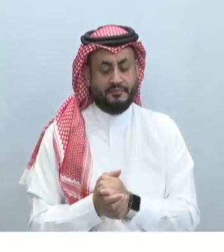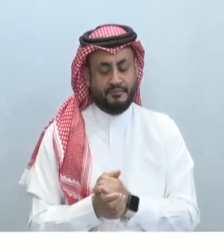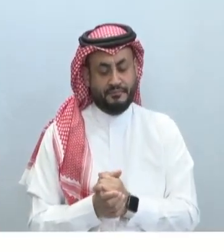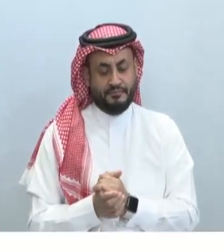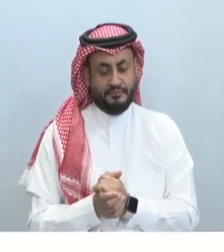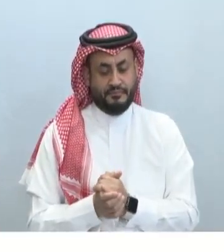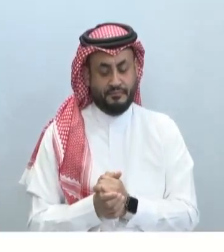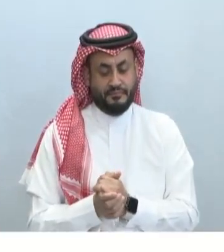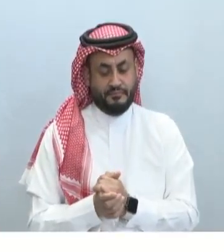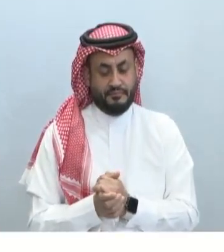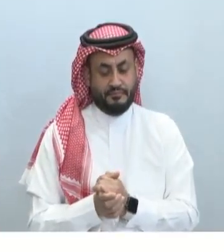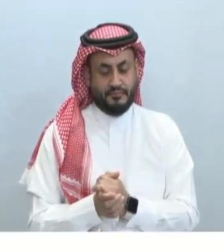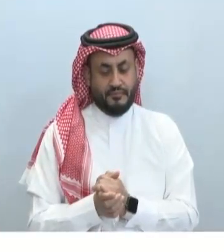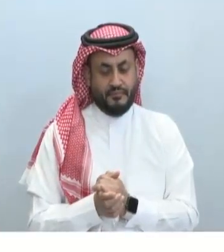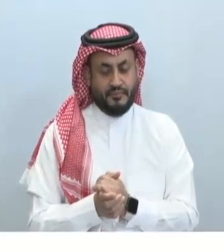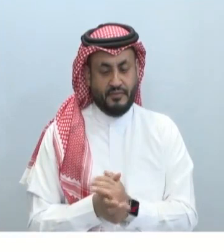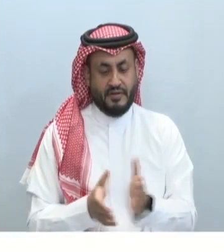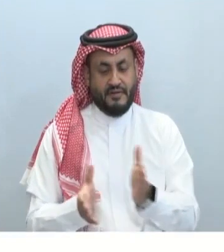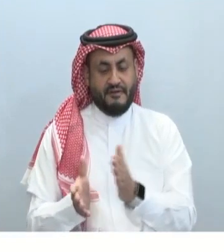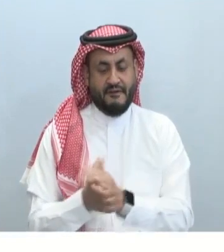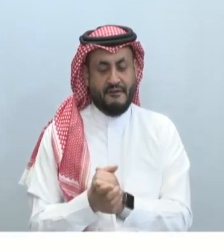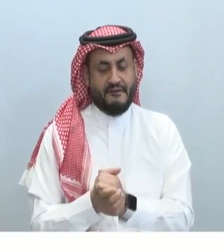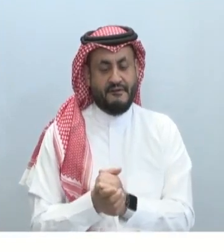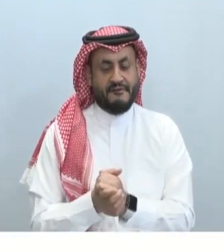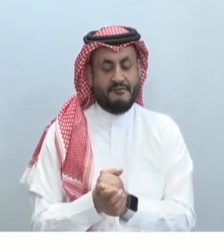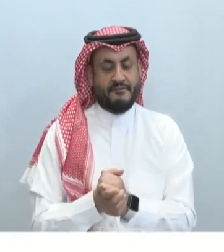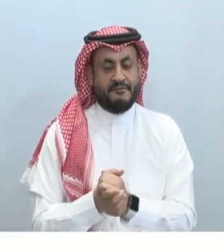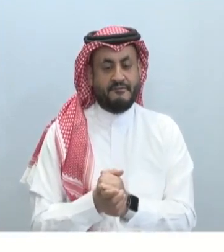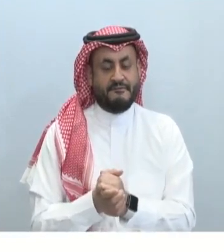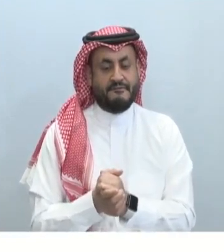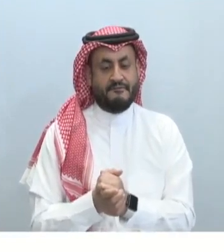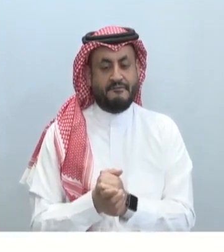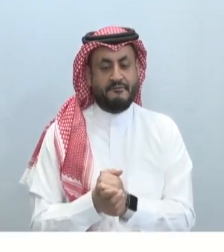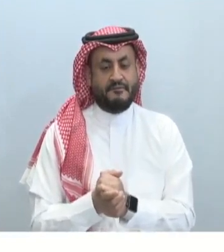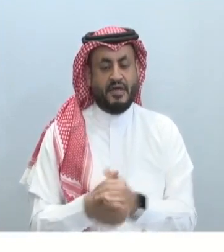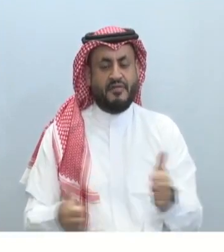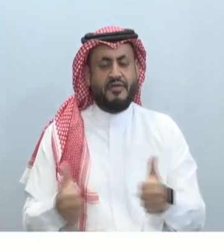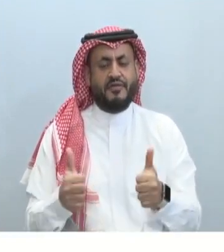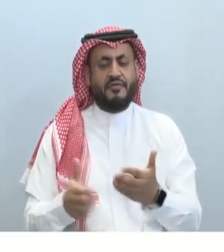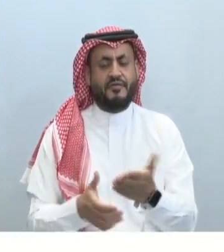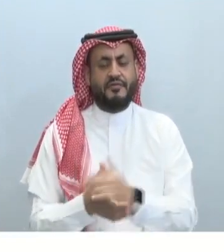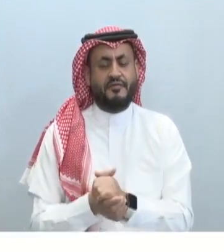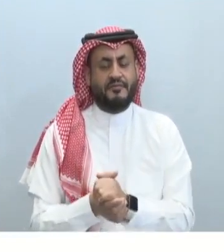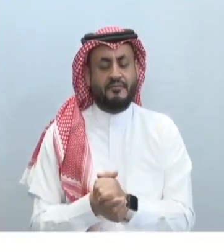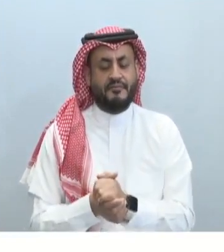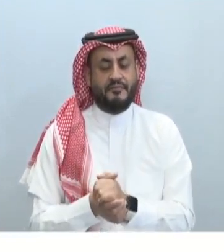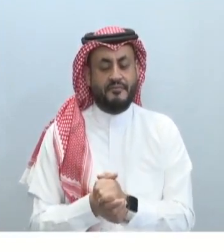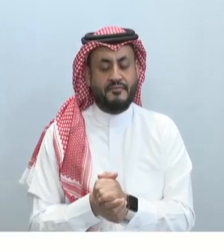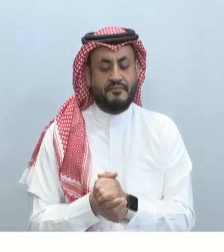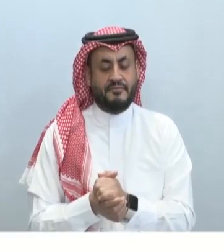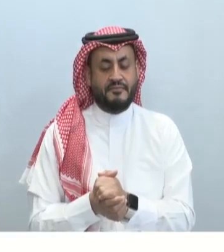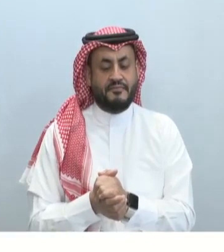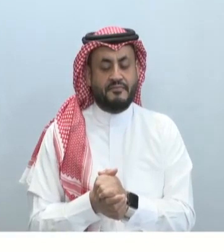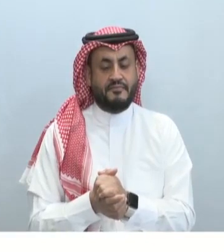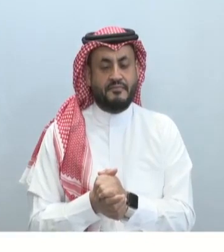جميع مناحي الحياه ومع كل الناس ناتي الان ابنائي وبناتي للتقويم